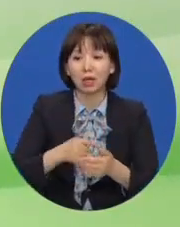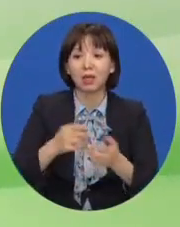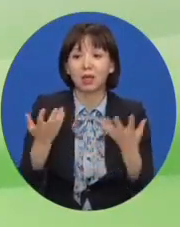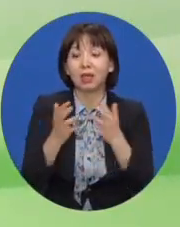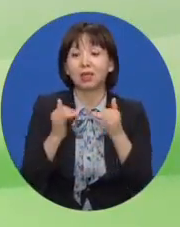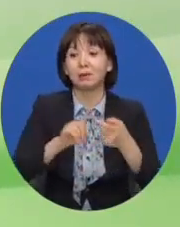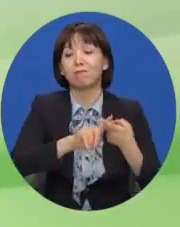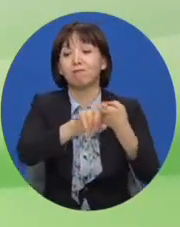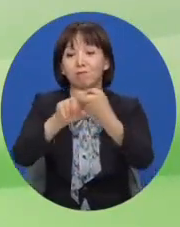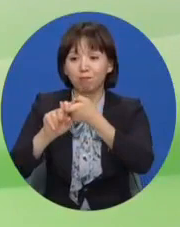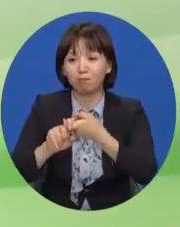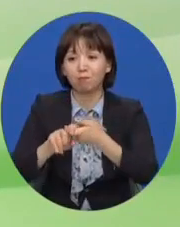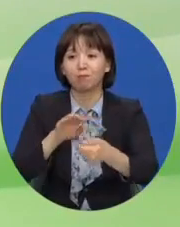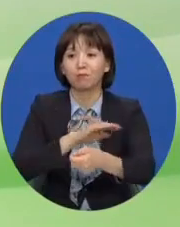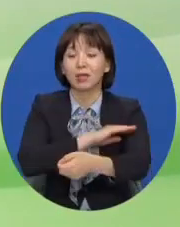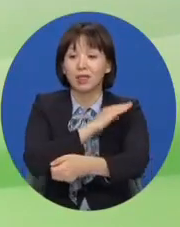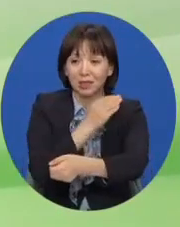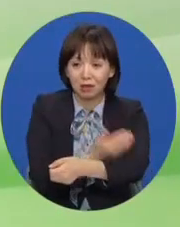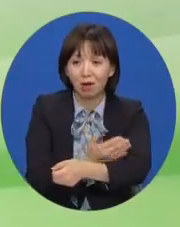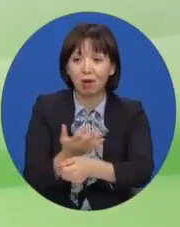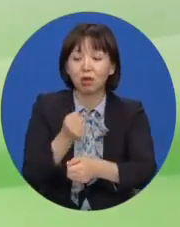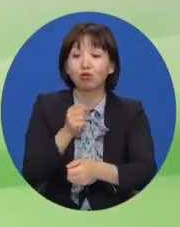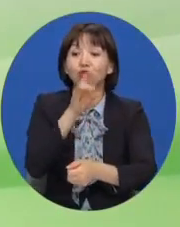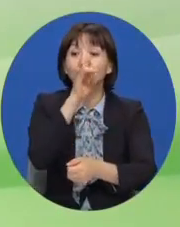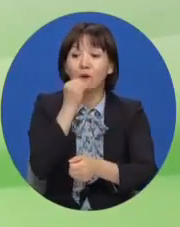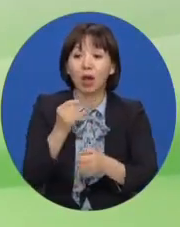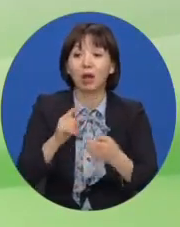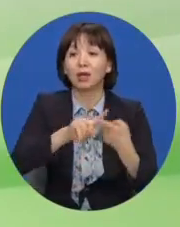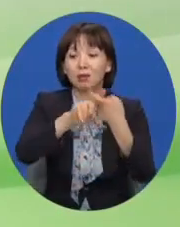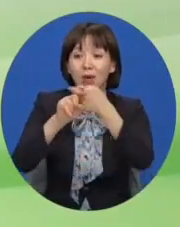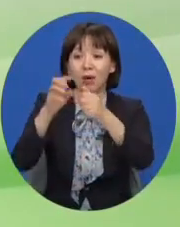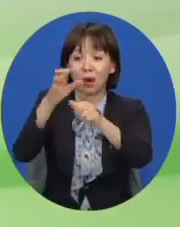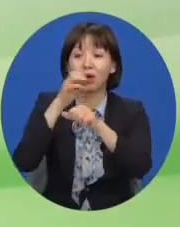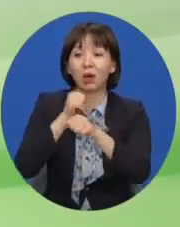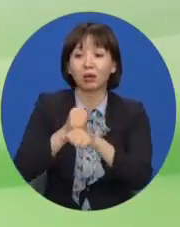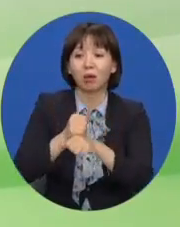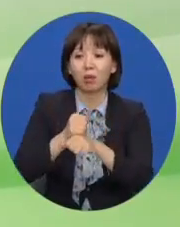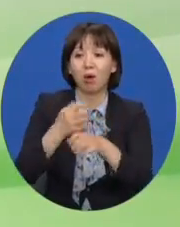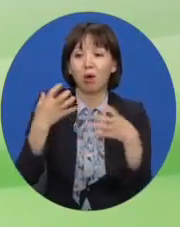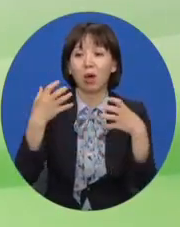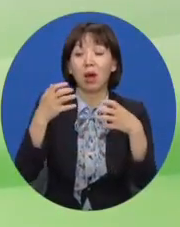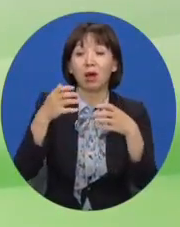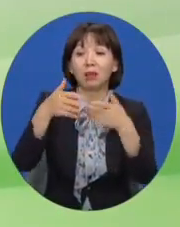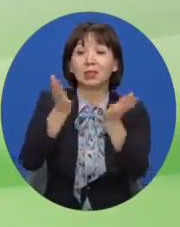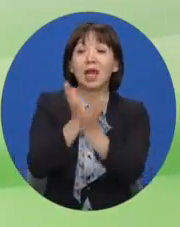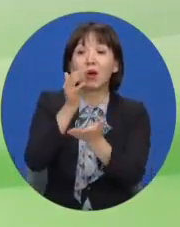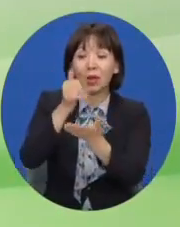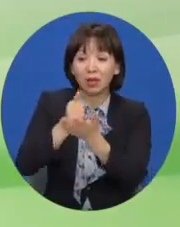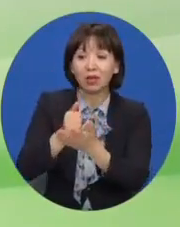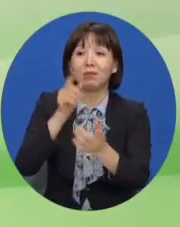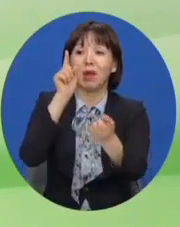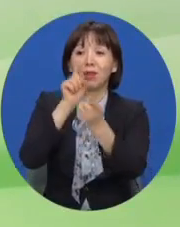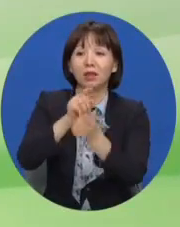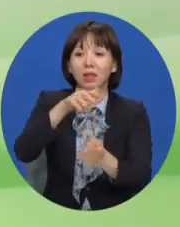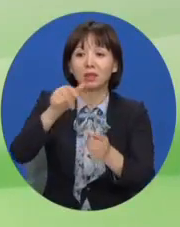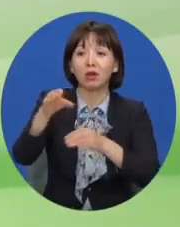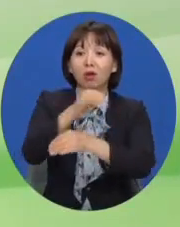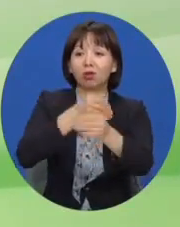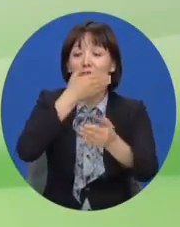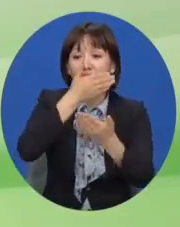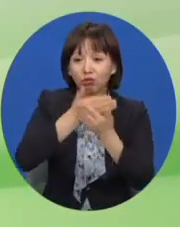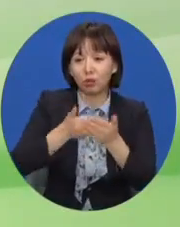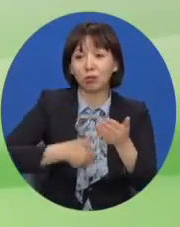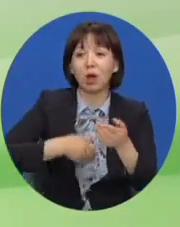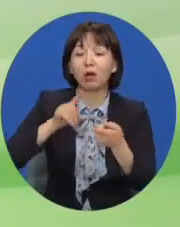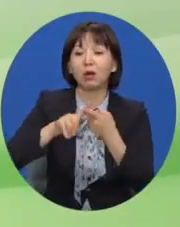가지고 중앙무대에 올라가서 재벌기업을 만나 설득하고 토론하고 장관을 만나서 제천이 왜 우리나라의 경제 중심이 되어야